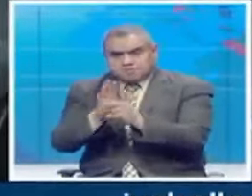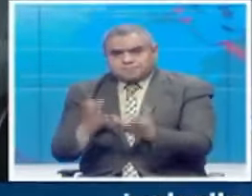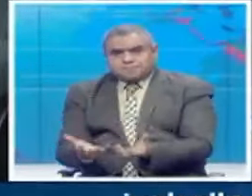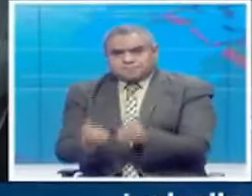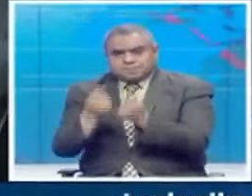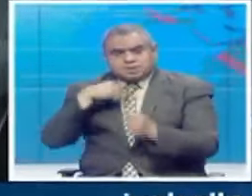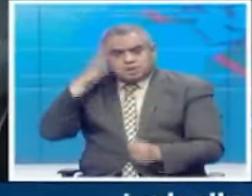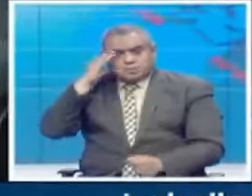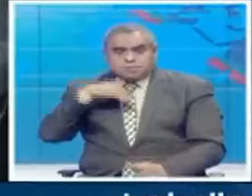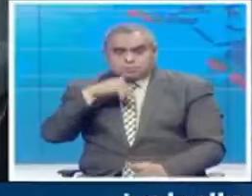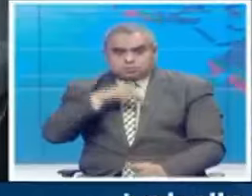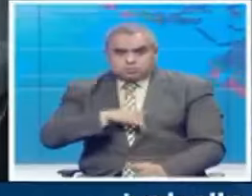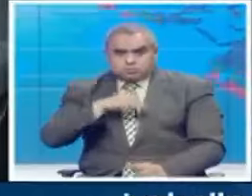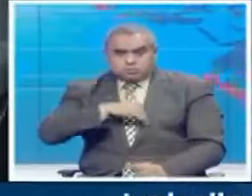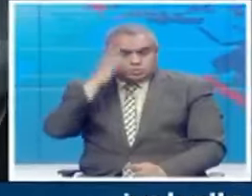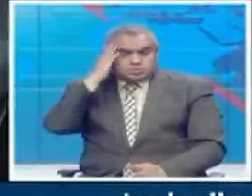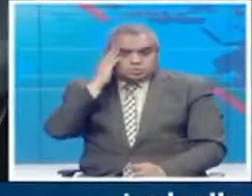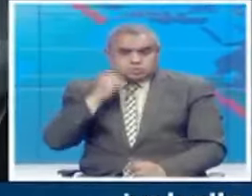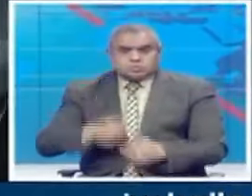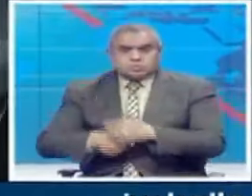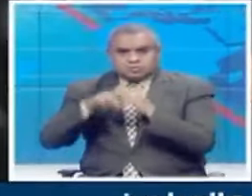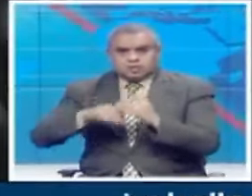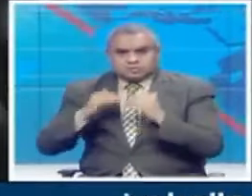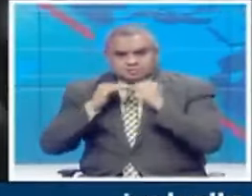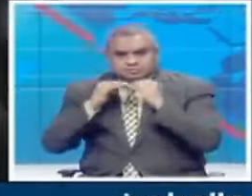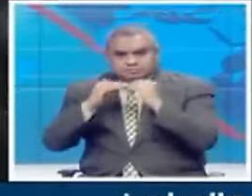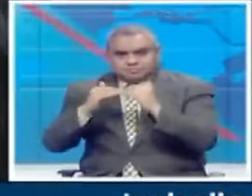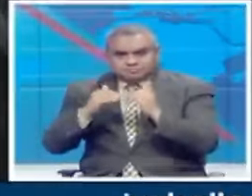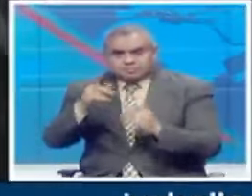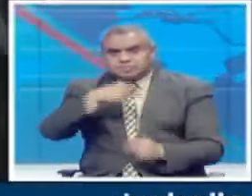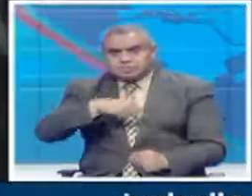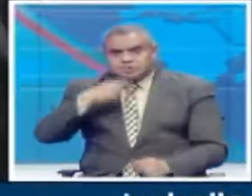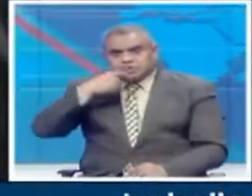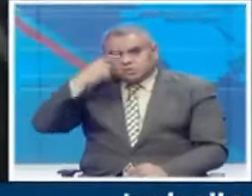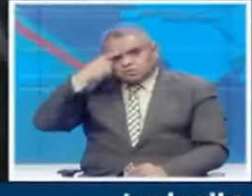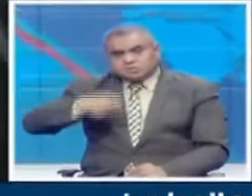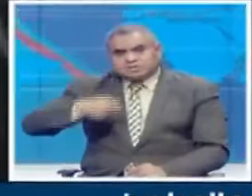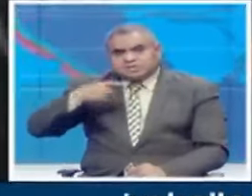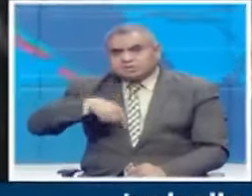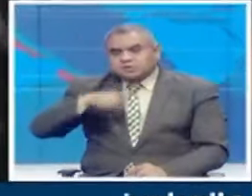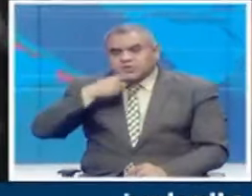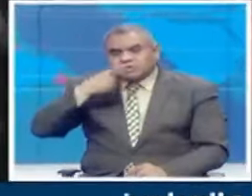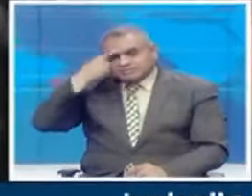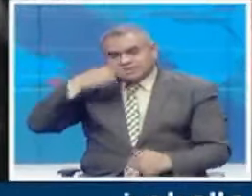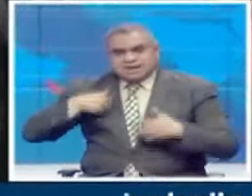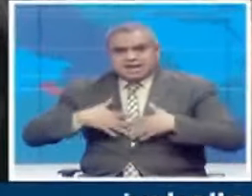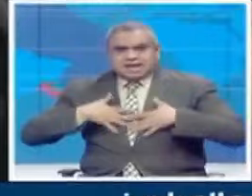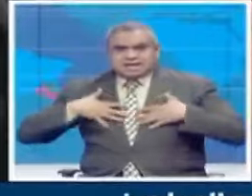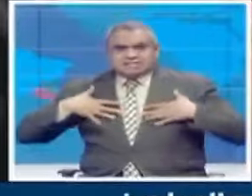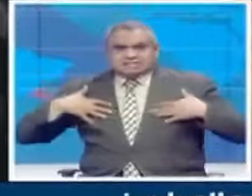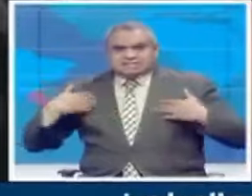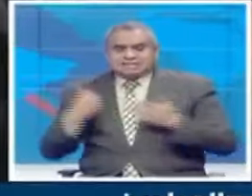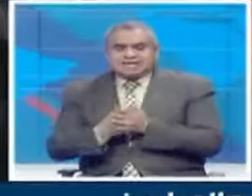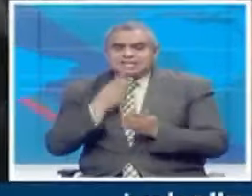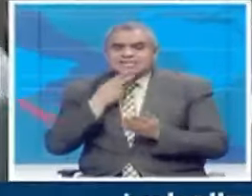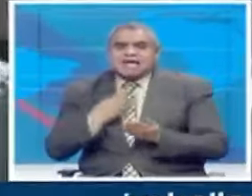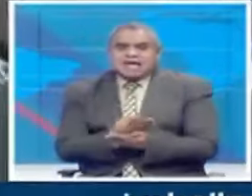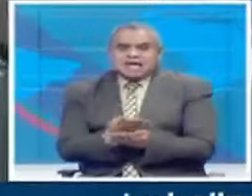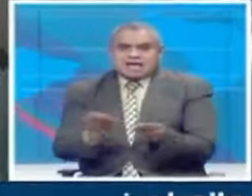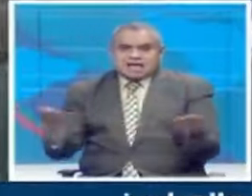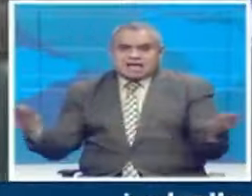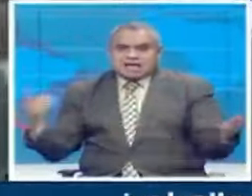بنتمناها، واجمل حاجة في البلد هي الامان بالنسبة لنا. كل سنة وانتم طيبين، ويا رب سنة سعيدة ومتجمعين في الخير يا رب ان شاء الله.